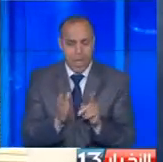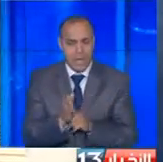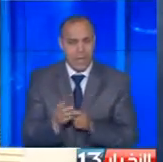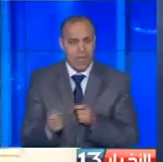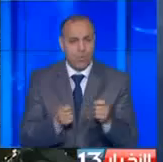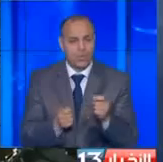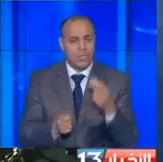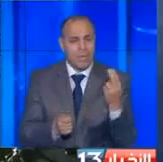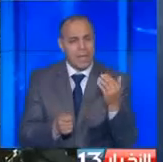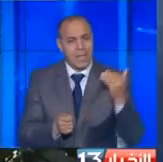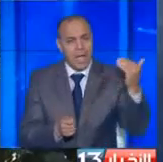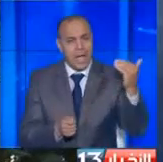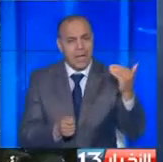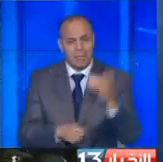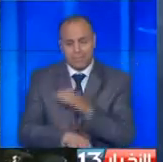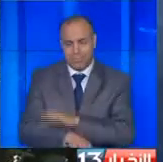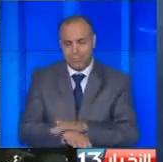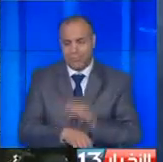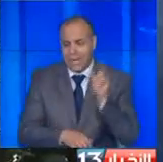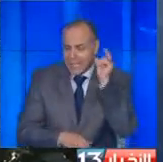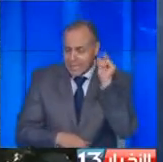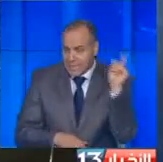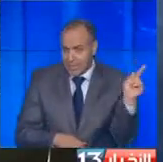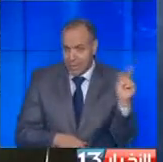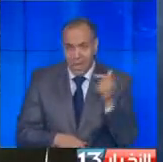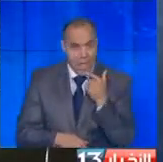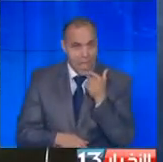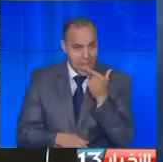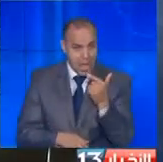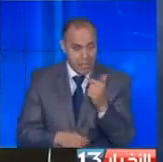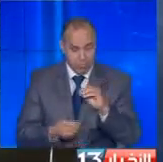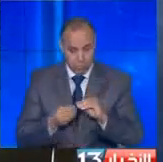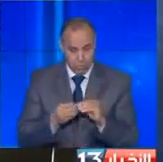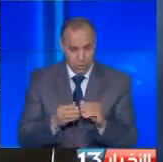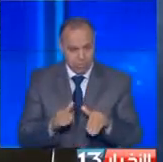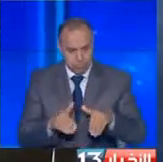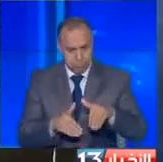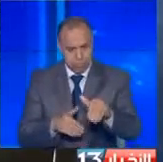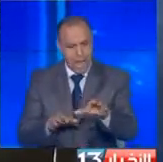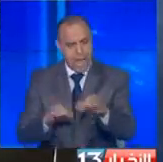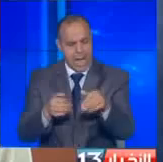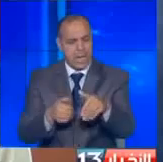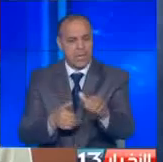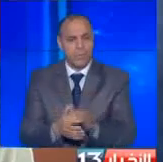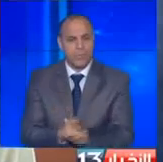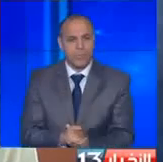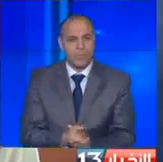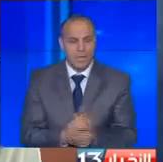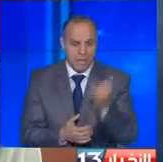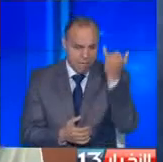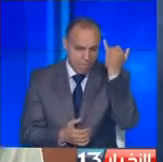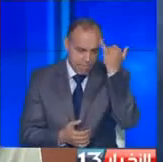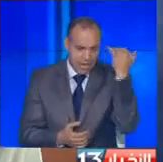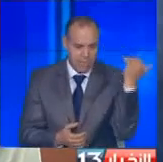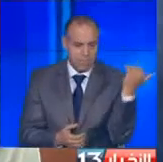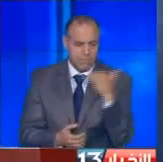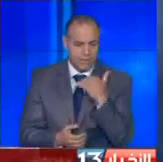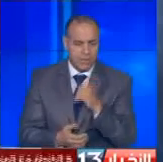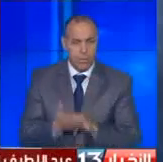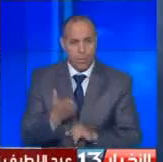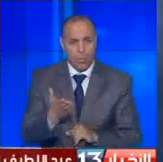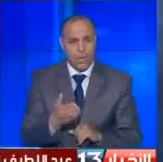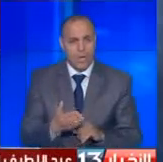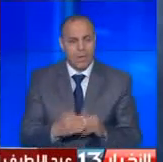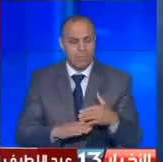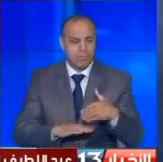مدير المعهد العالي للفنون والحرف بالقصرين ان الاشكال في طريق الى الحل. اقتراح معناتها سريع اللي هو